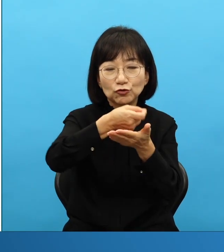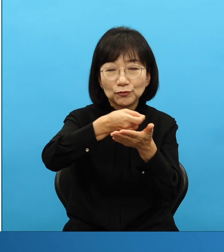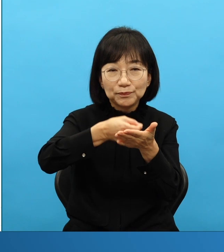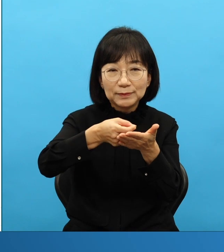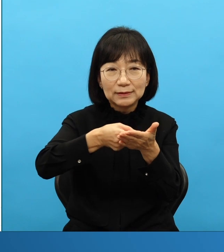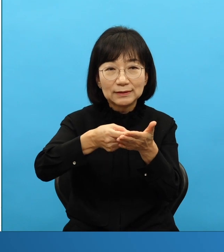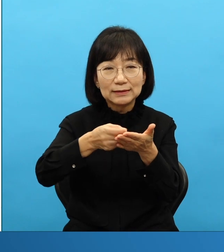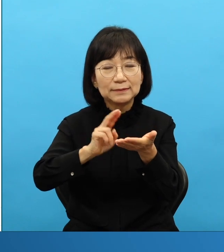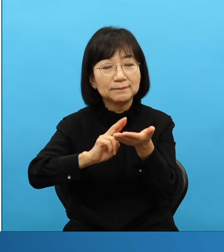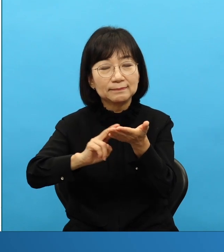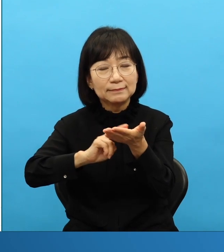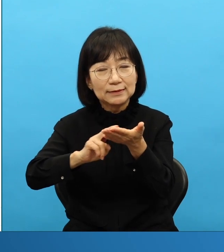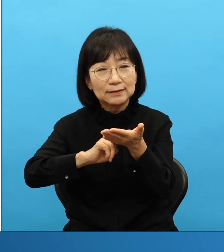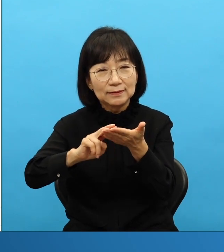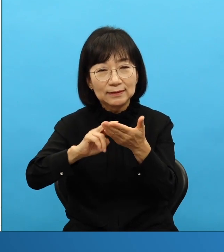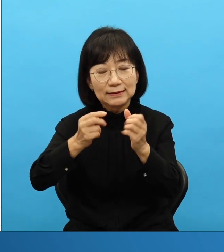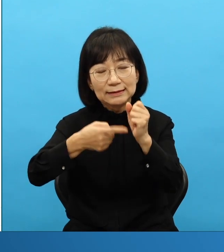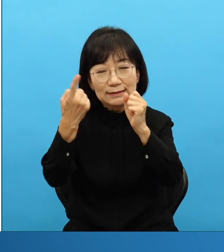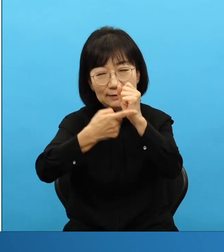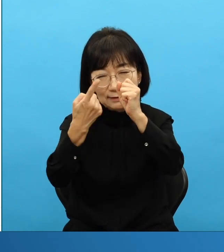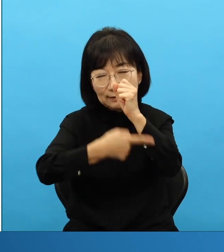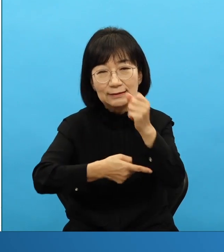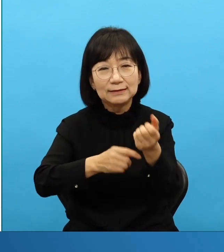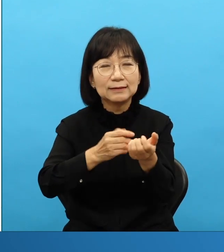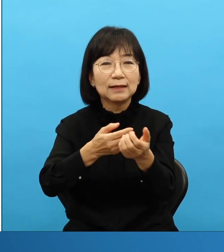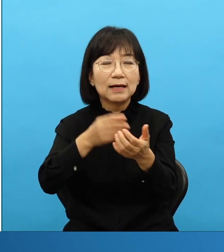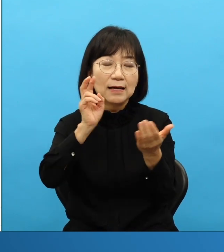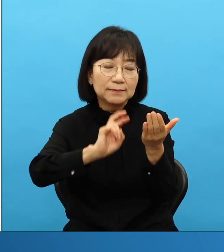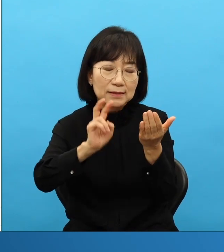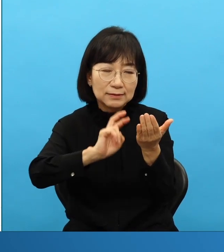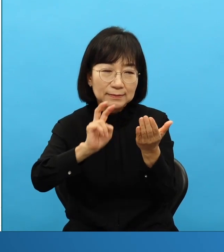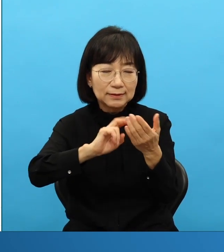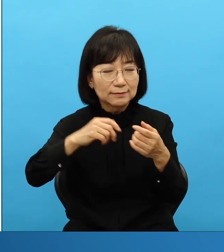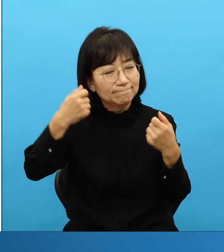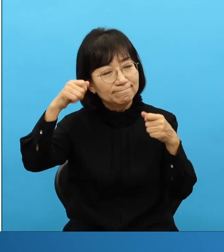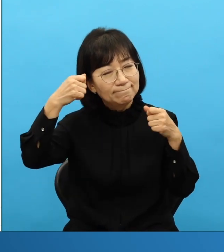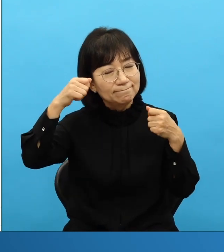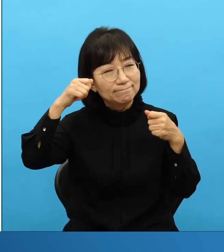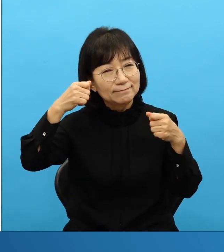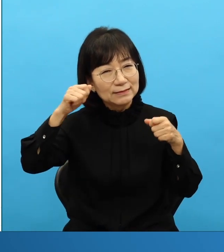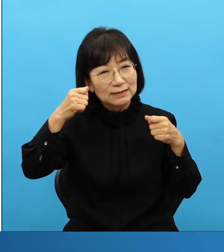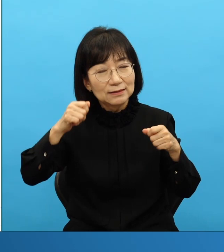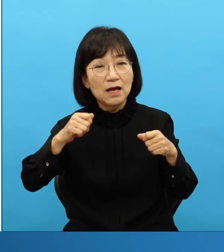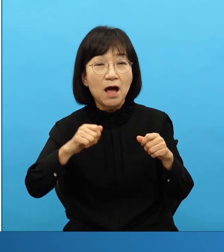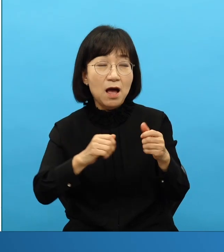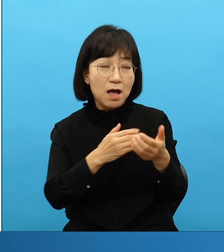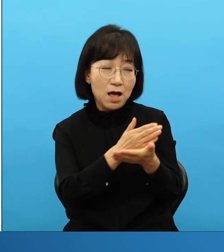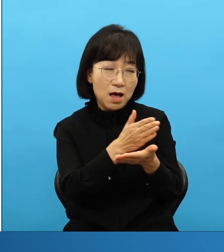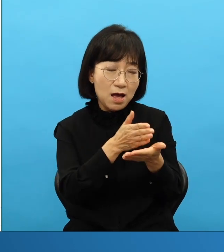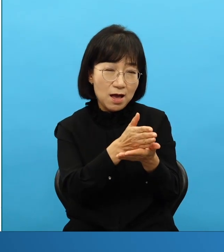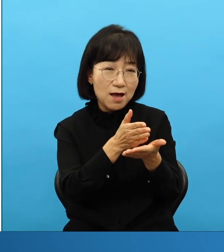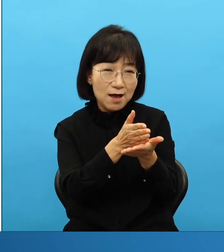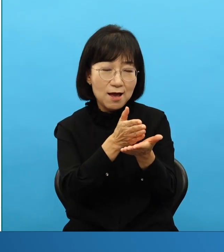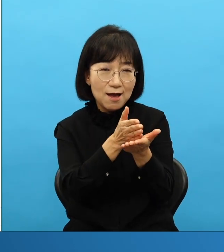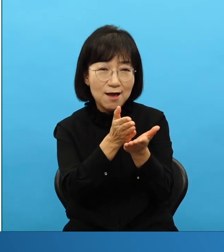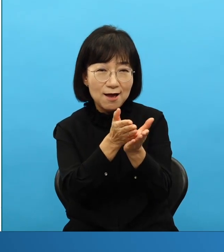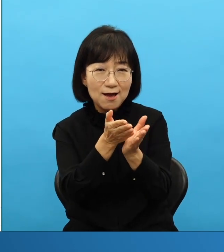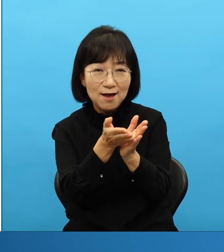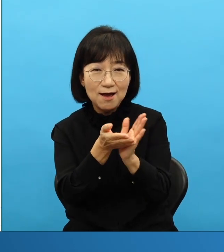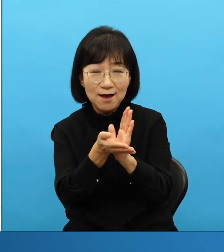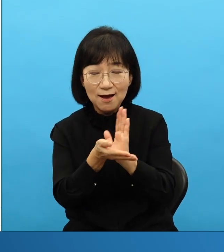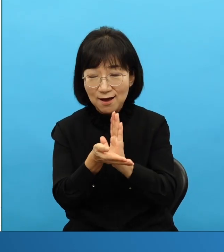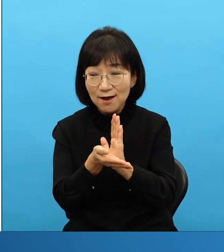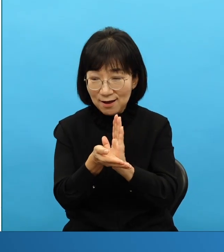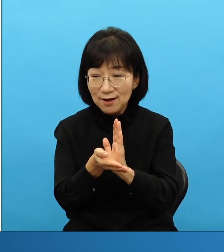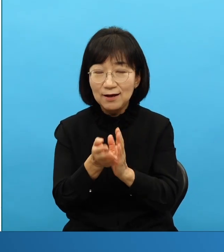사진, 그림, 영상, 음악, 댄스, 노래 등 장르 및 분야, 형태에 제한